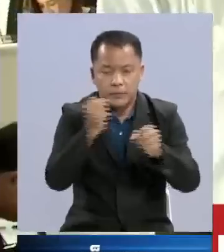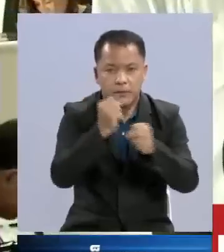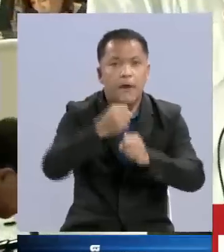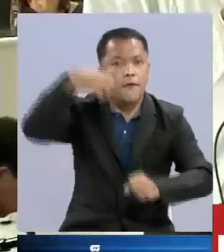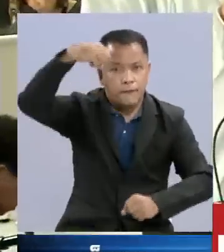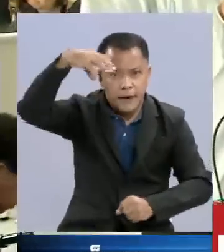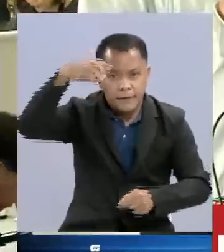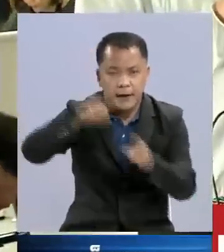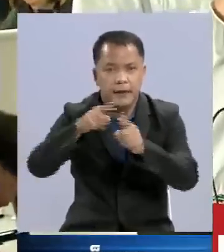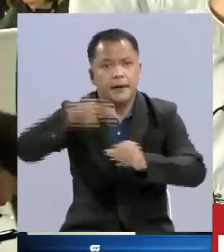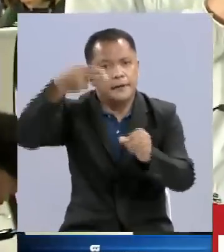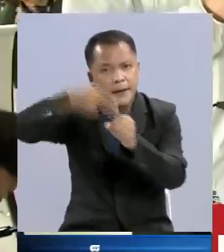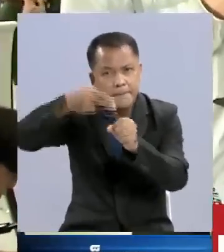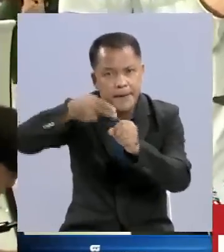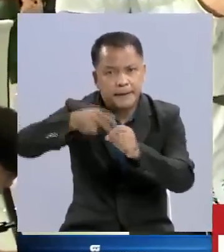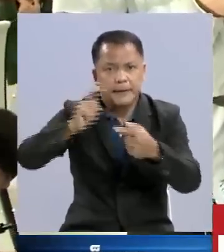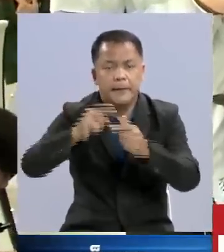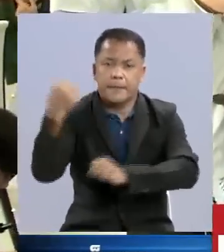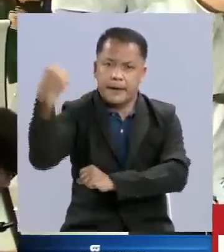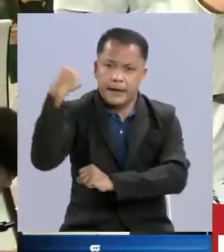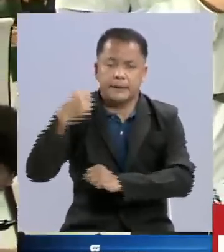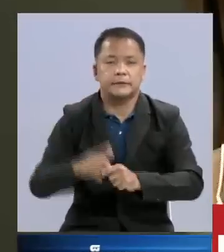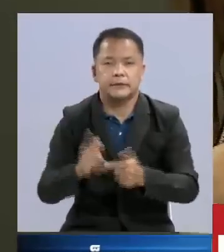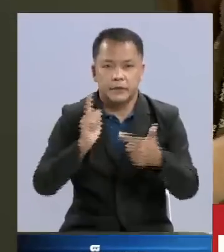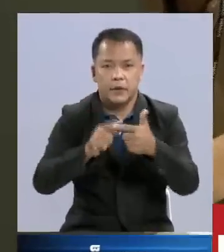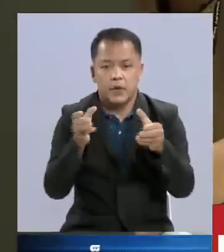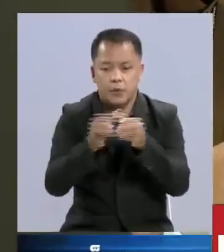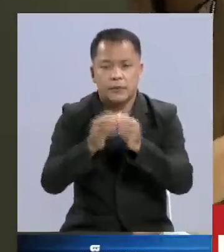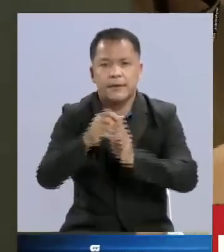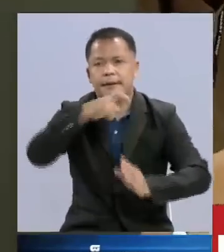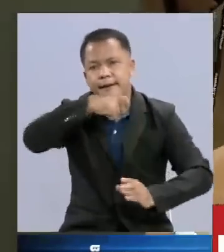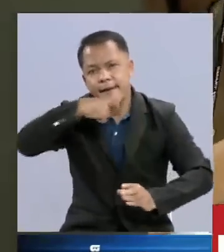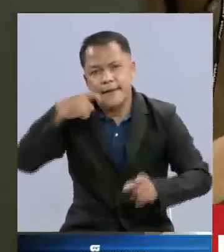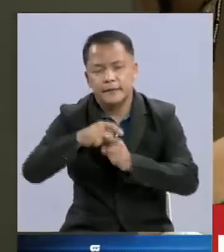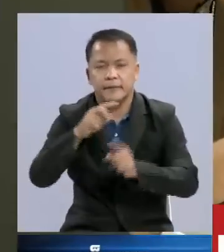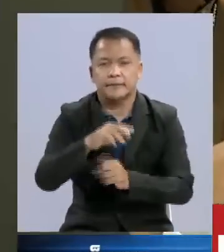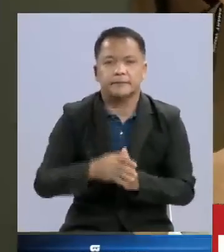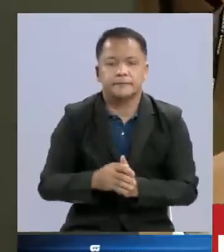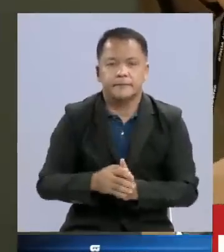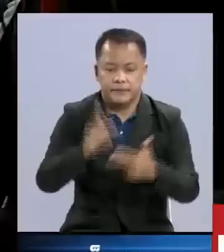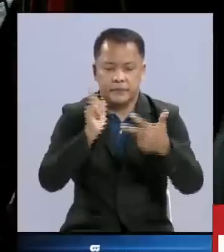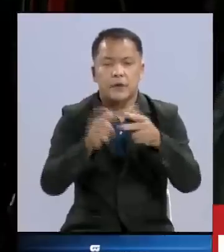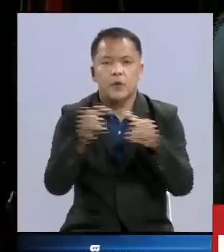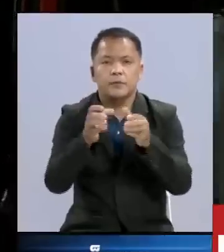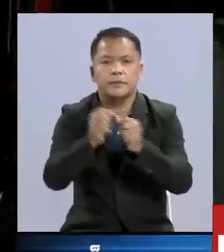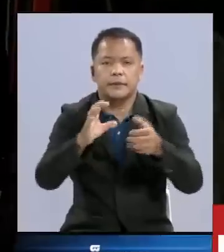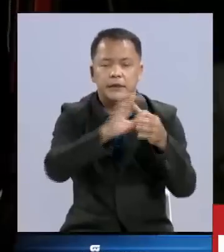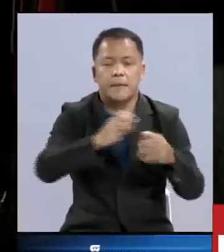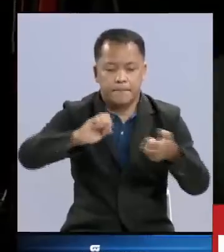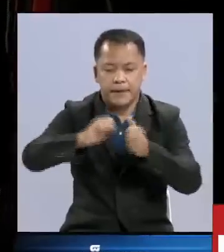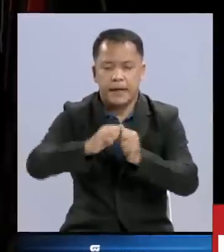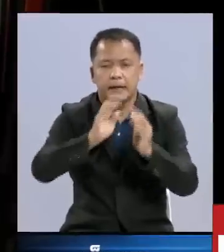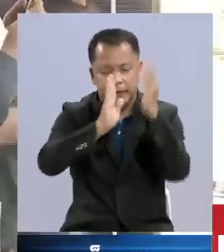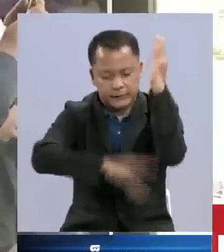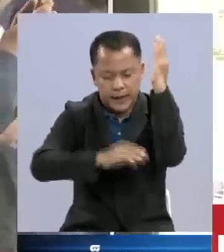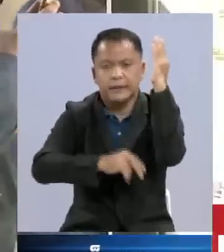ไฟฟ้าค่าน้ำมันดีเซลและพลังงานคณะทำงานภัยแล้งและเอลนินโญคณะทำงานเกี่ยวกับปัญหา3จังหวัดช